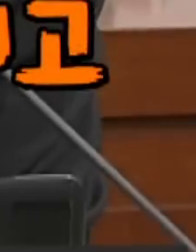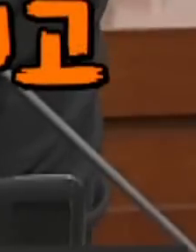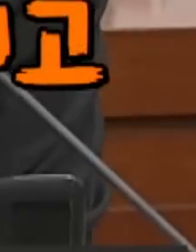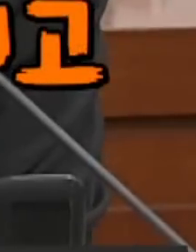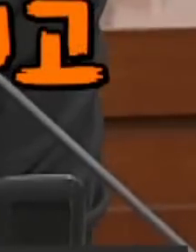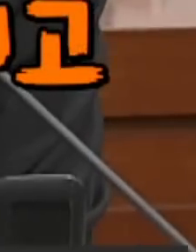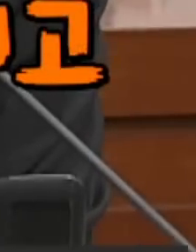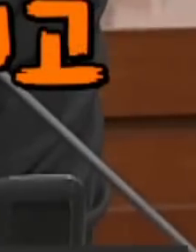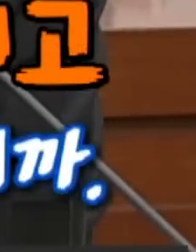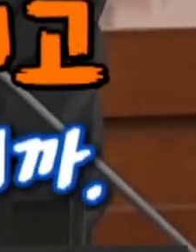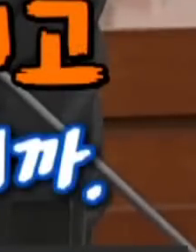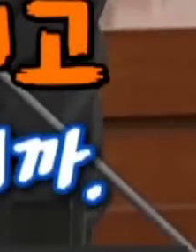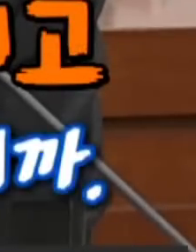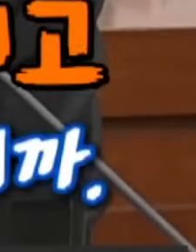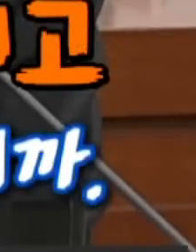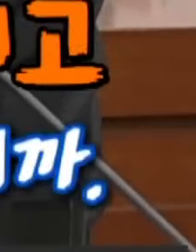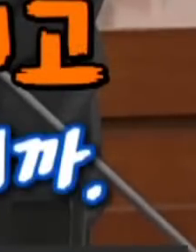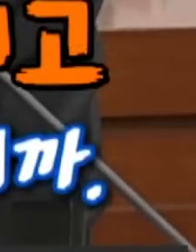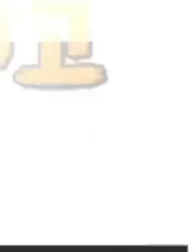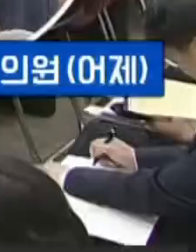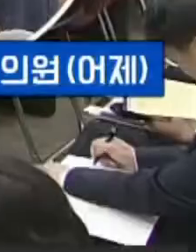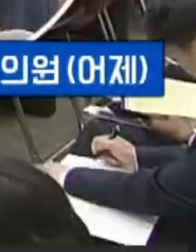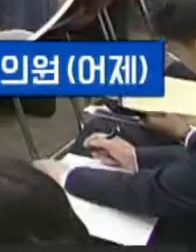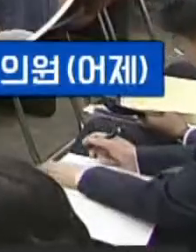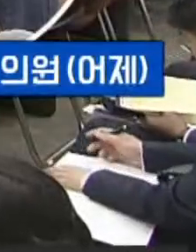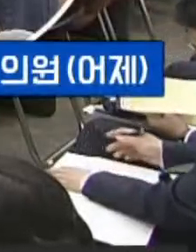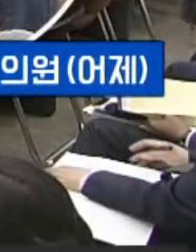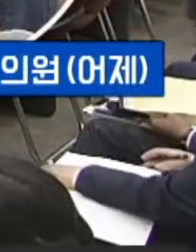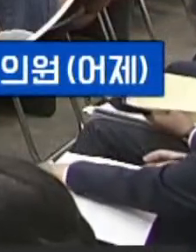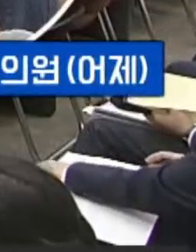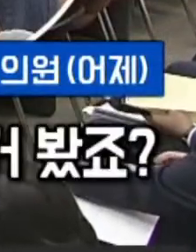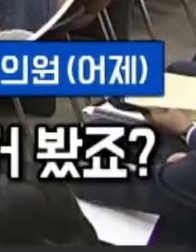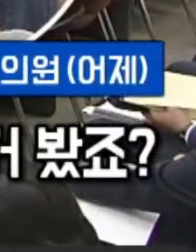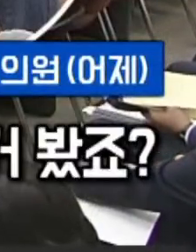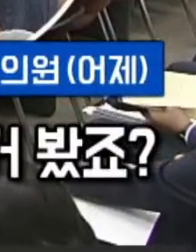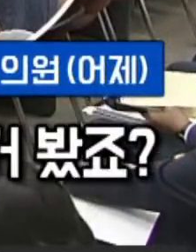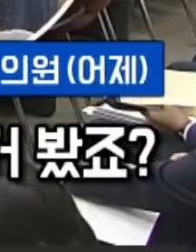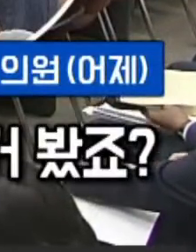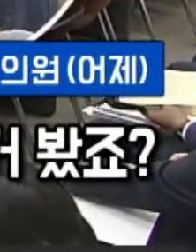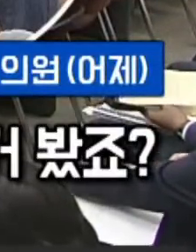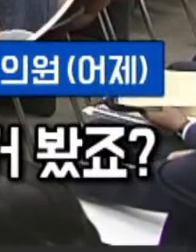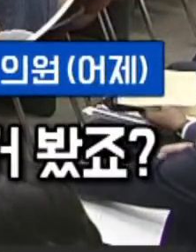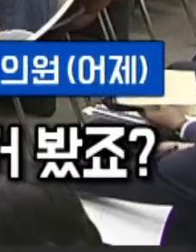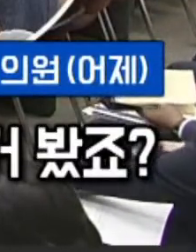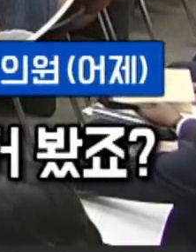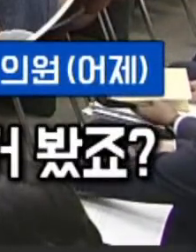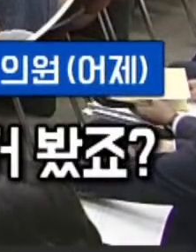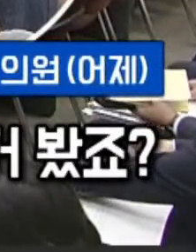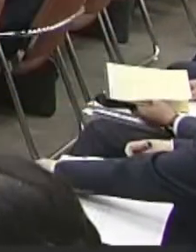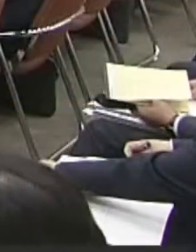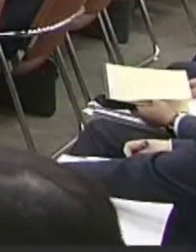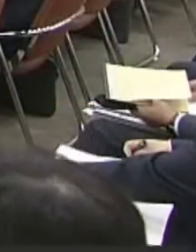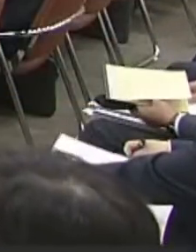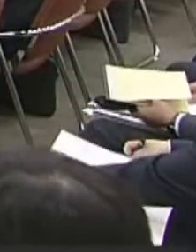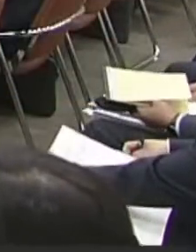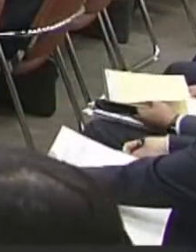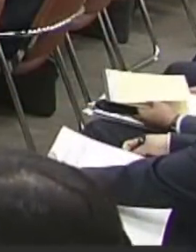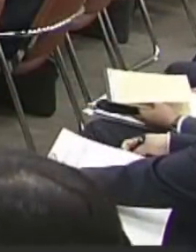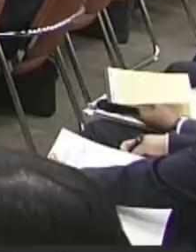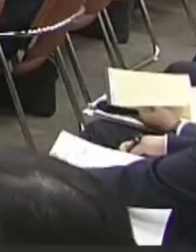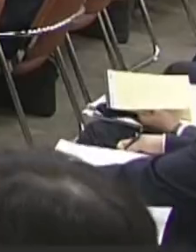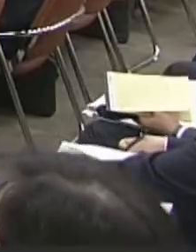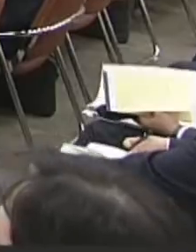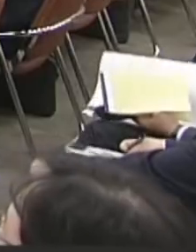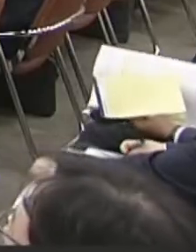학생 그거 연습하는 것도 아니고 이런 식으로 대답을 합니까 법무부 장관님 답변하신 거 봤죠 법무부